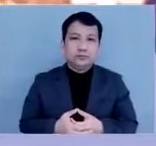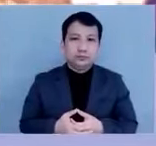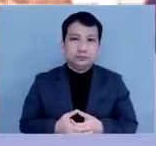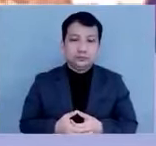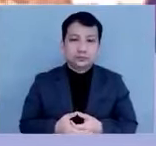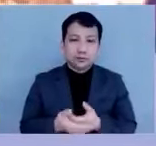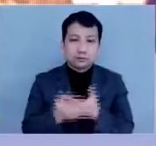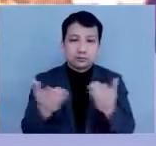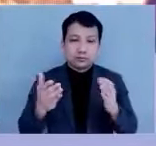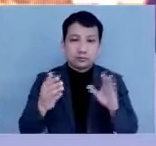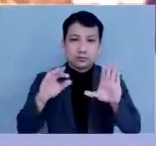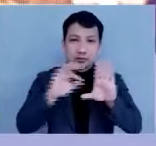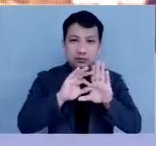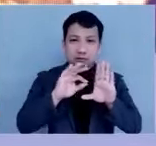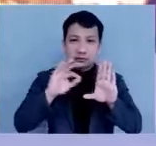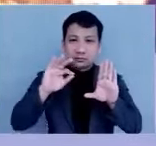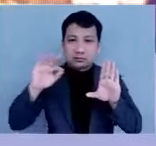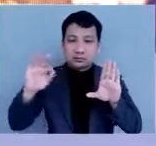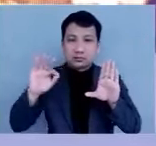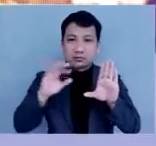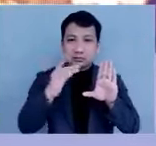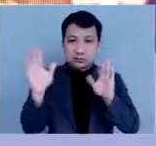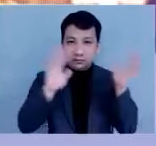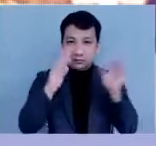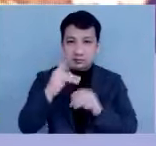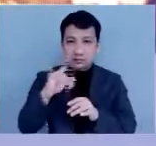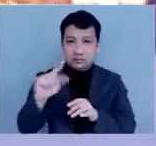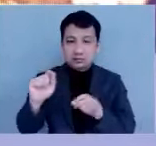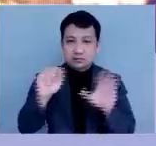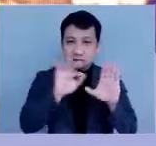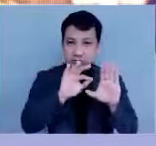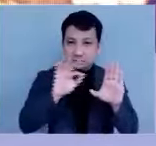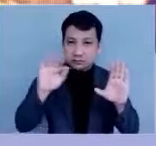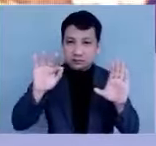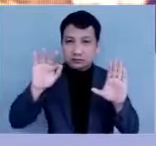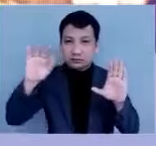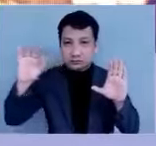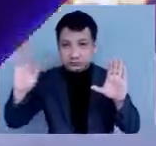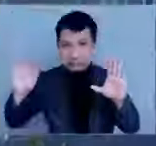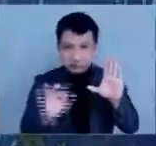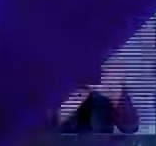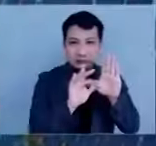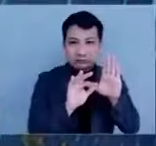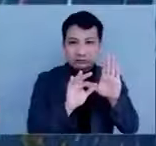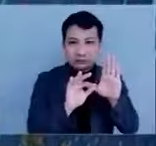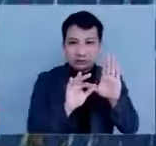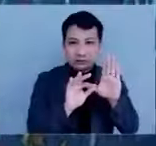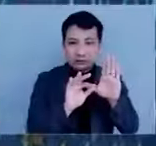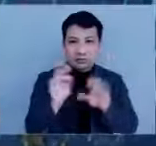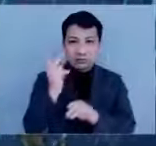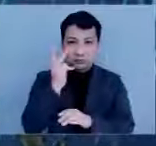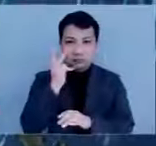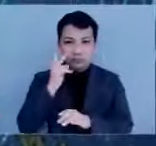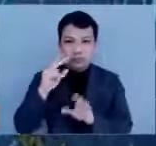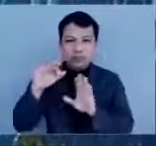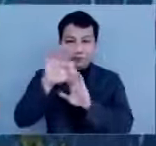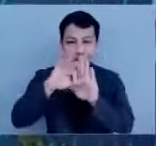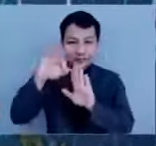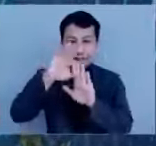bahagyang lumayo sa kalupaan ang Bagyong Christine pero posible pa rin itong bumalik. Huling nakita ang mata ng bagyo sa coastal water